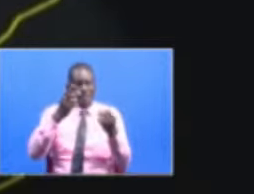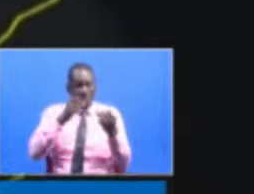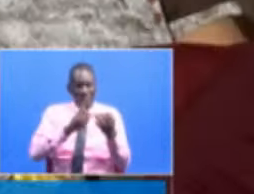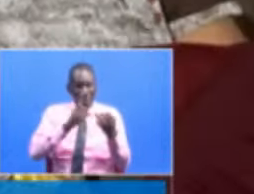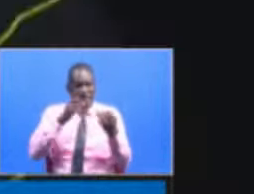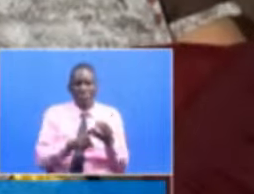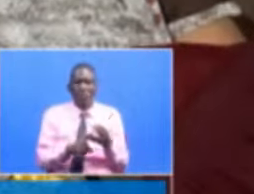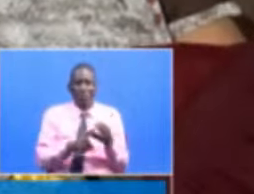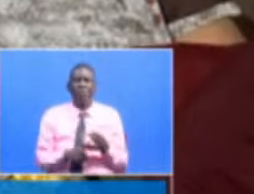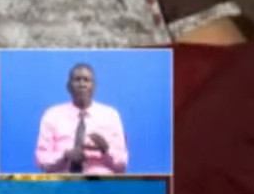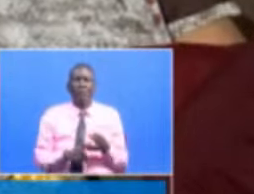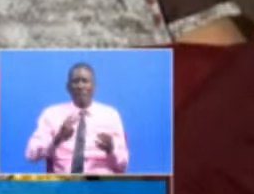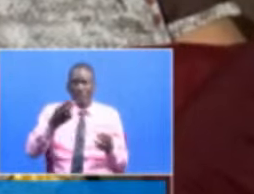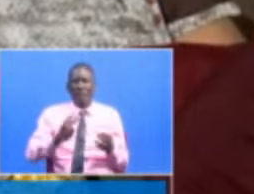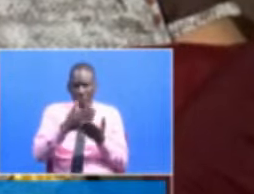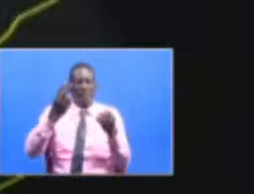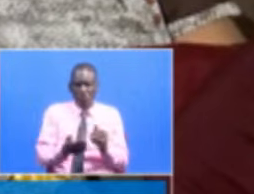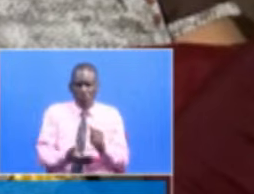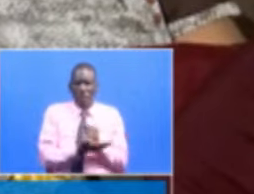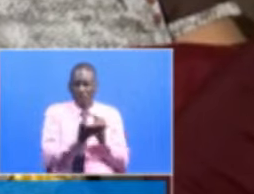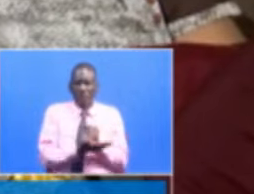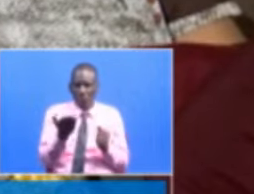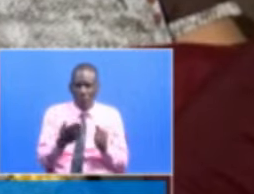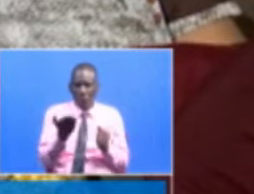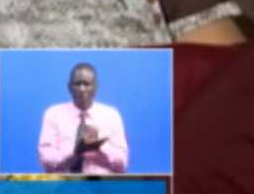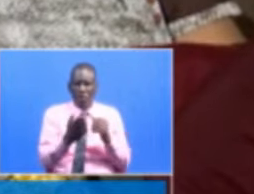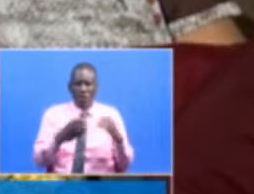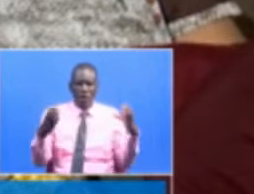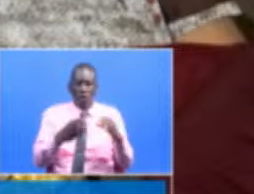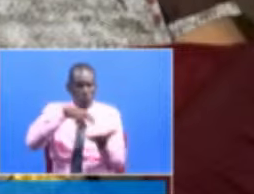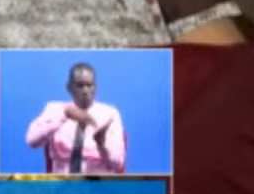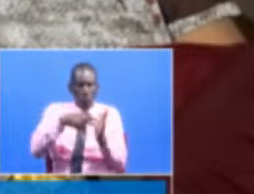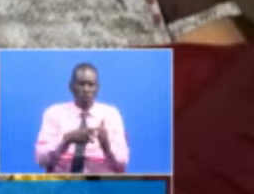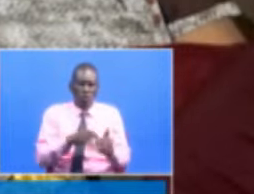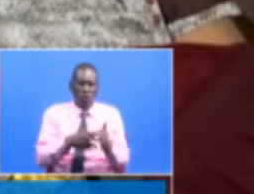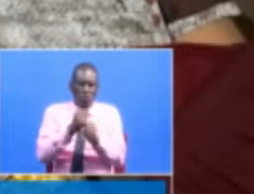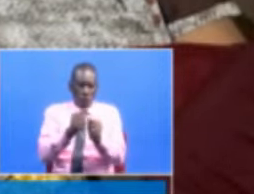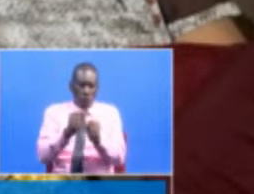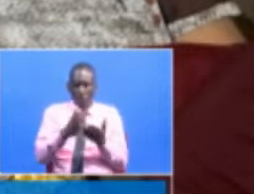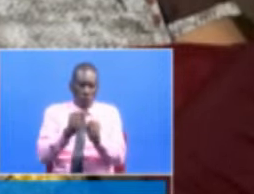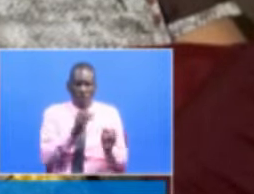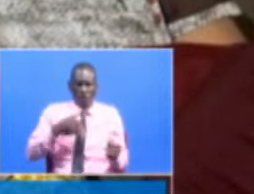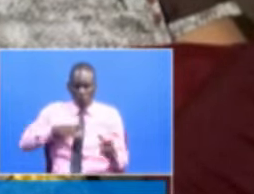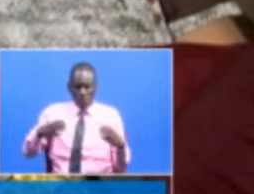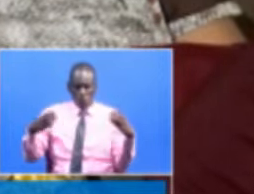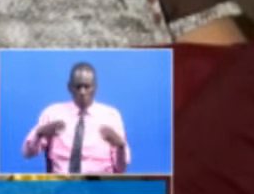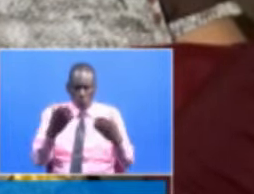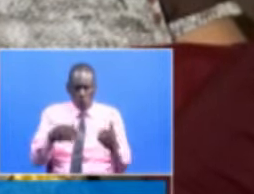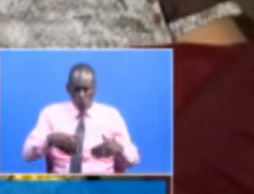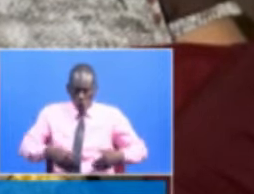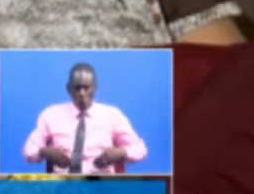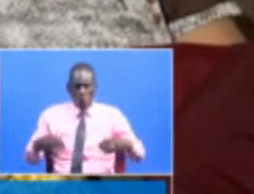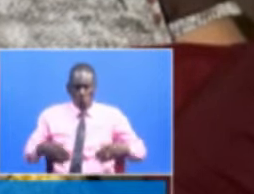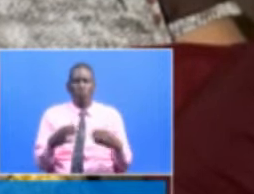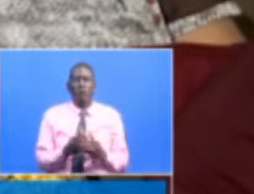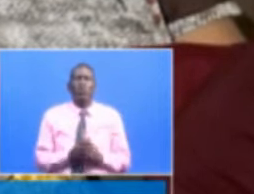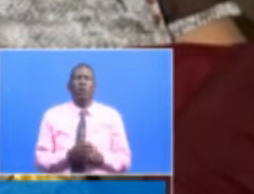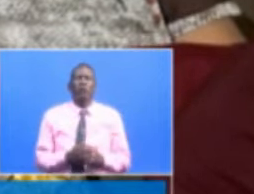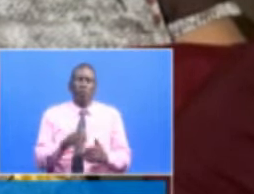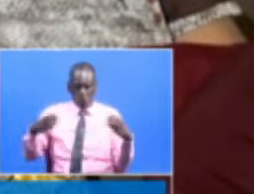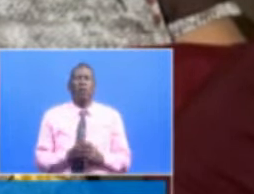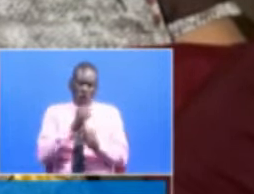kwa the second part tuwasaidia katika community project mtashikana kama mko na women groups youth groups tutafanya